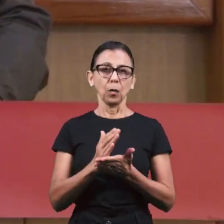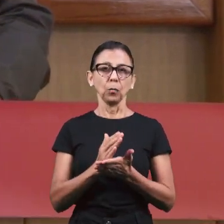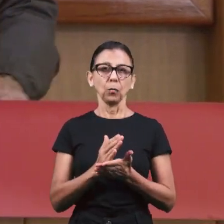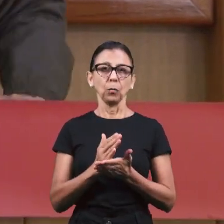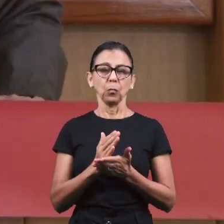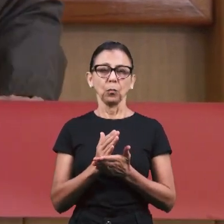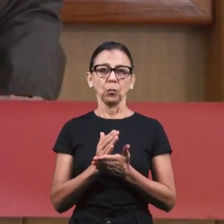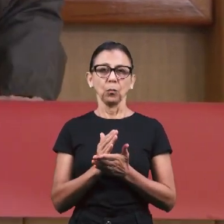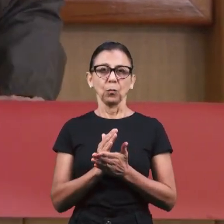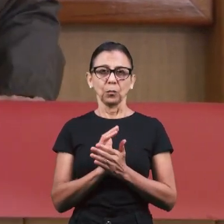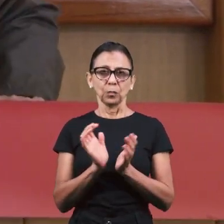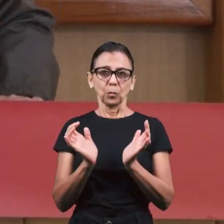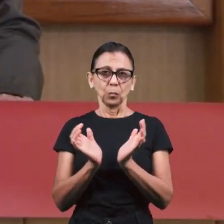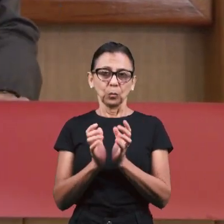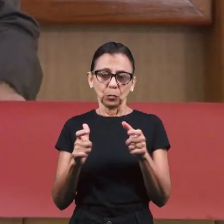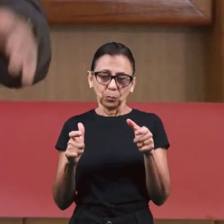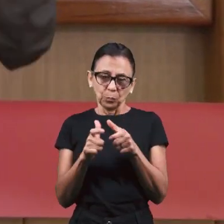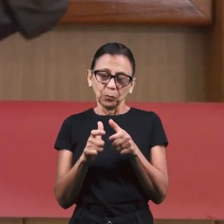qui est resté ici.